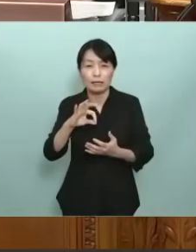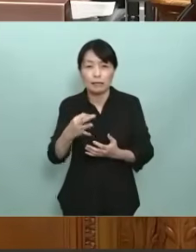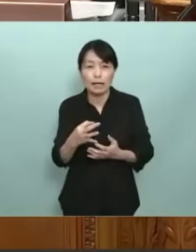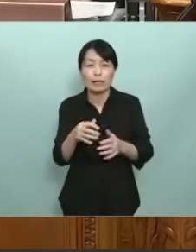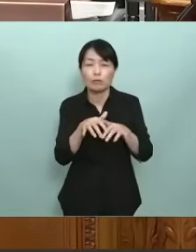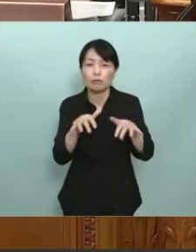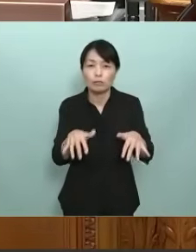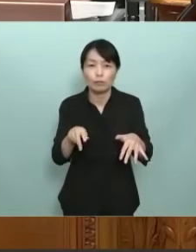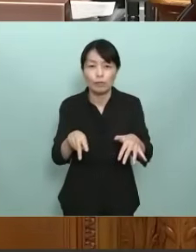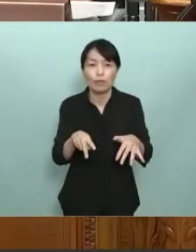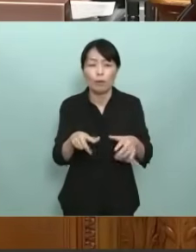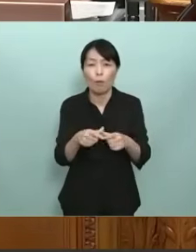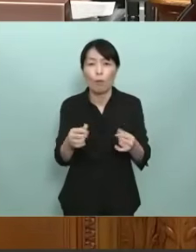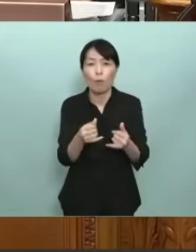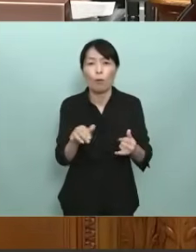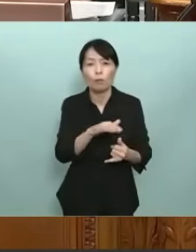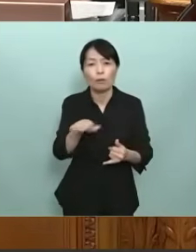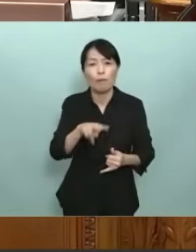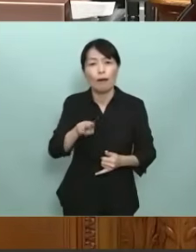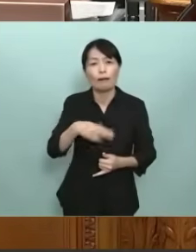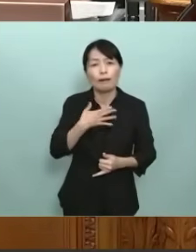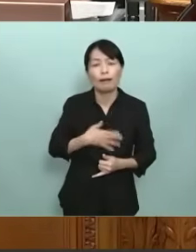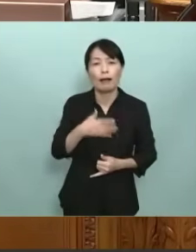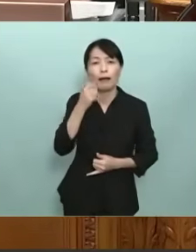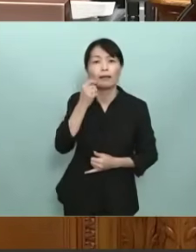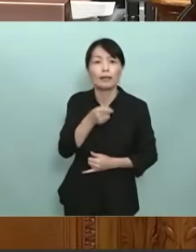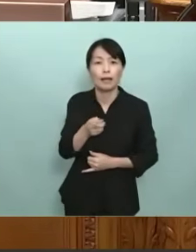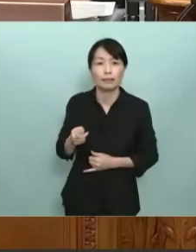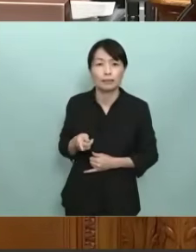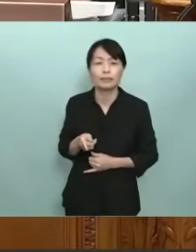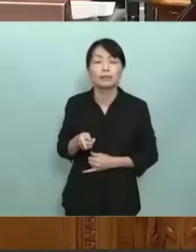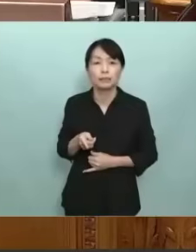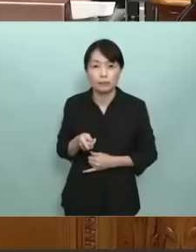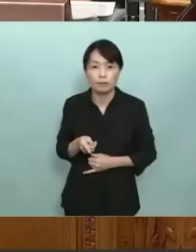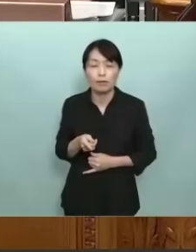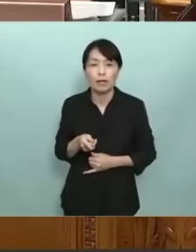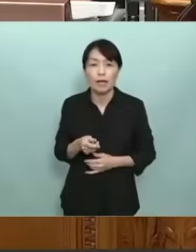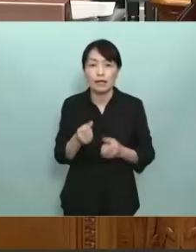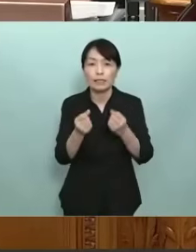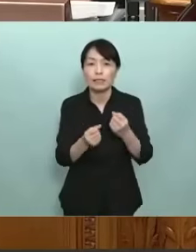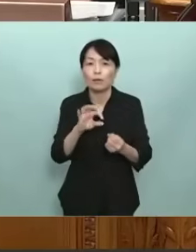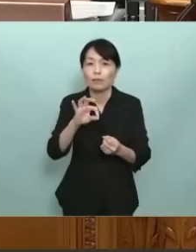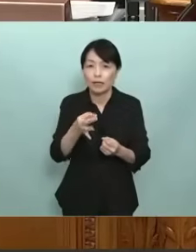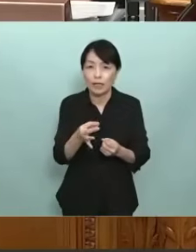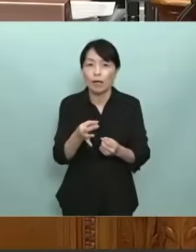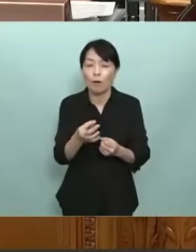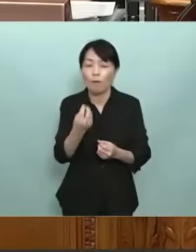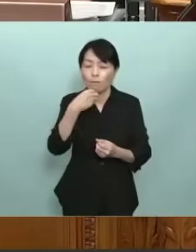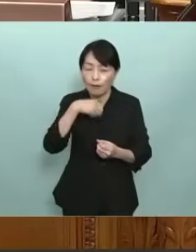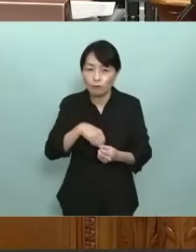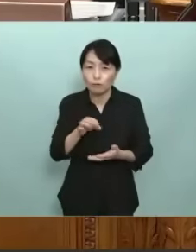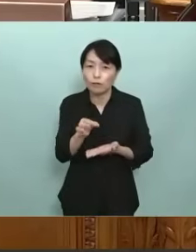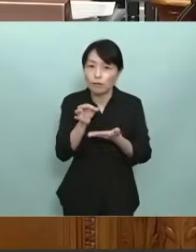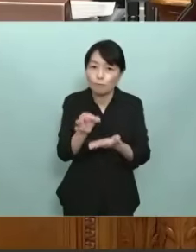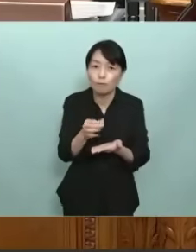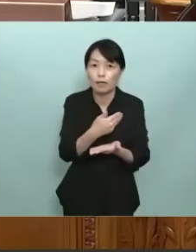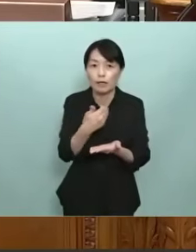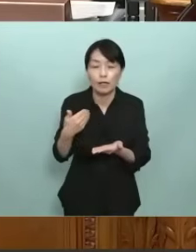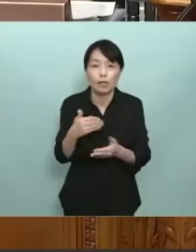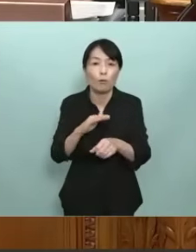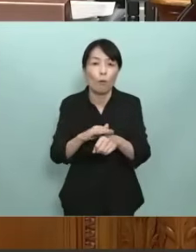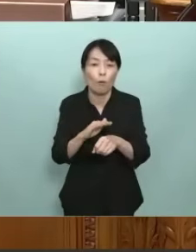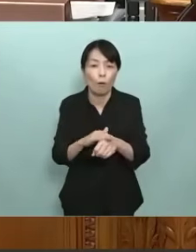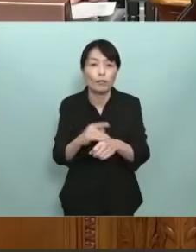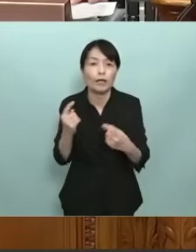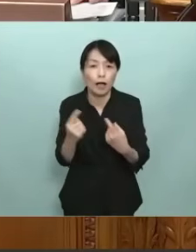解いません自動車税を納税者が納得できるように観測化し買ってもいないガソリン税に